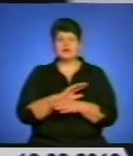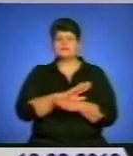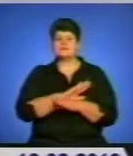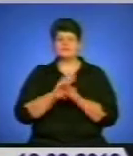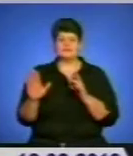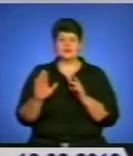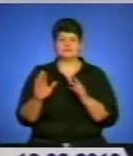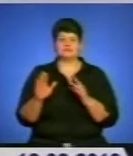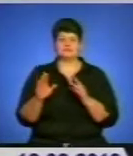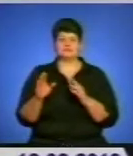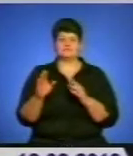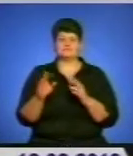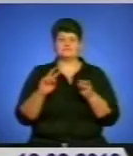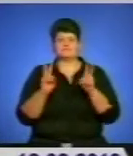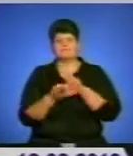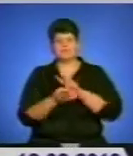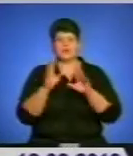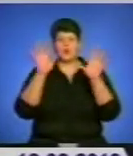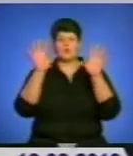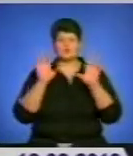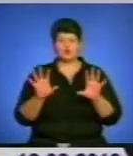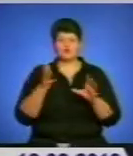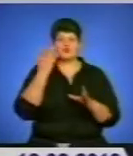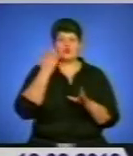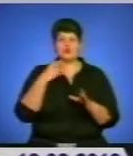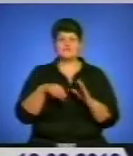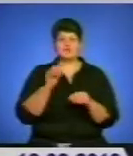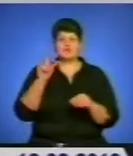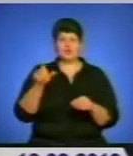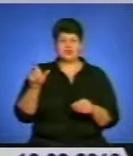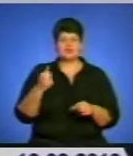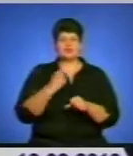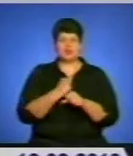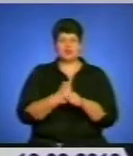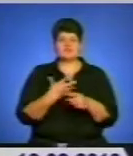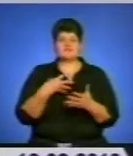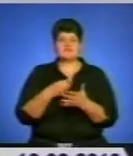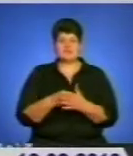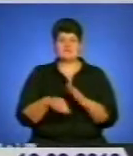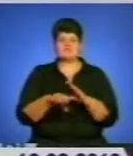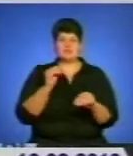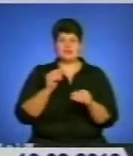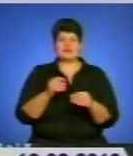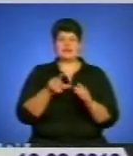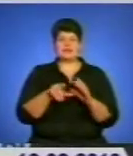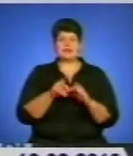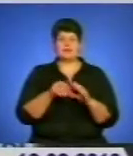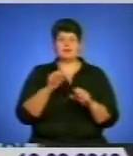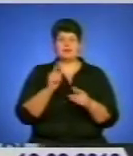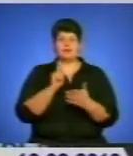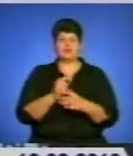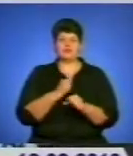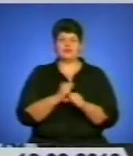спотворення Конституції. Коли виборець зробив свій вибір, депутат мав би працювати в залі. Ми сьогодні принципово